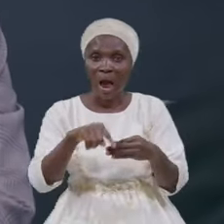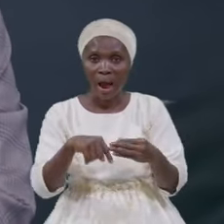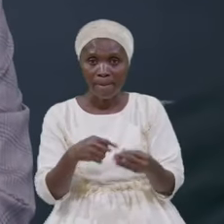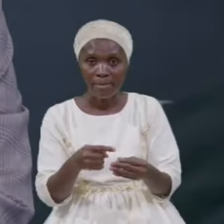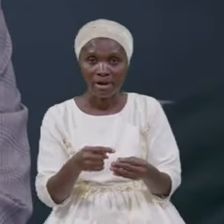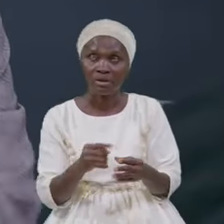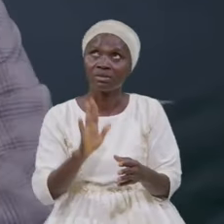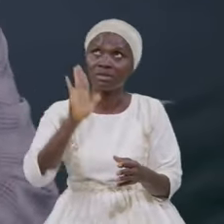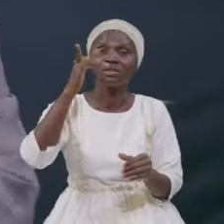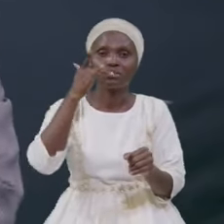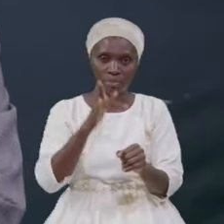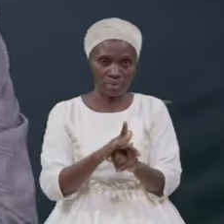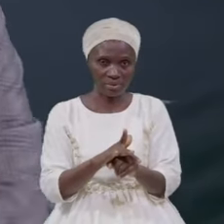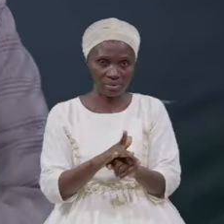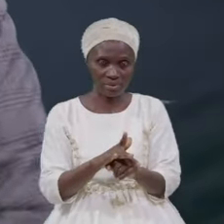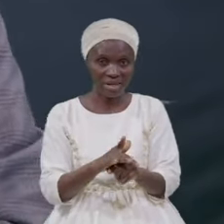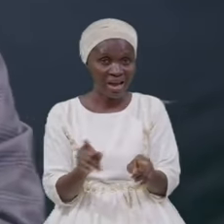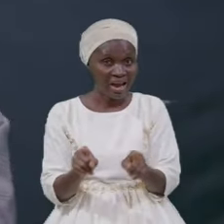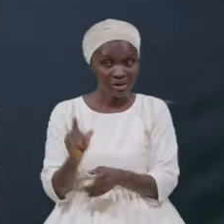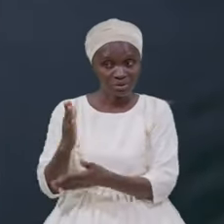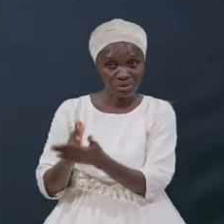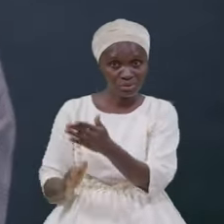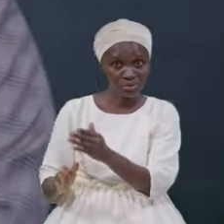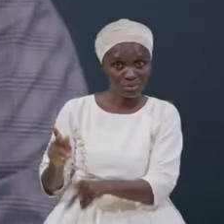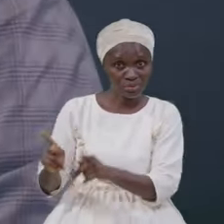comme quelques-uns le croient.